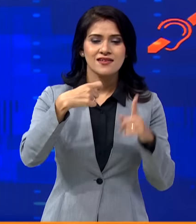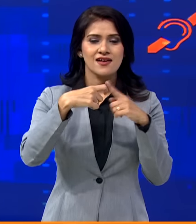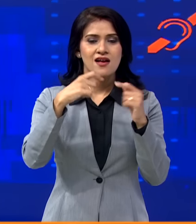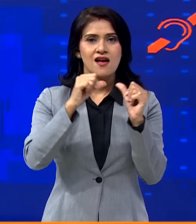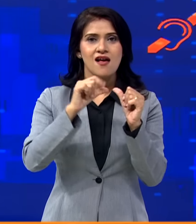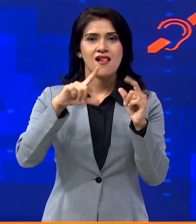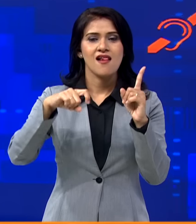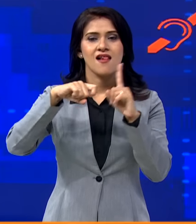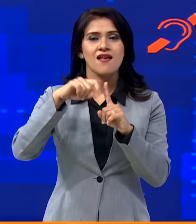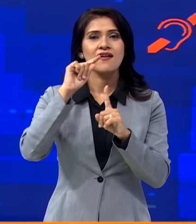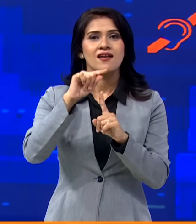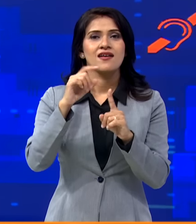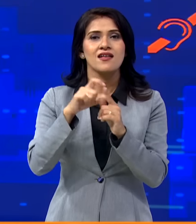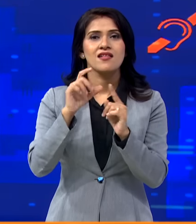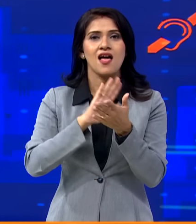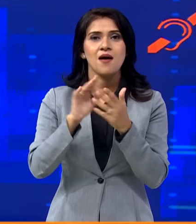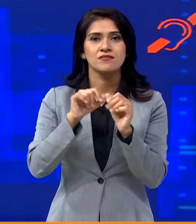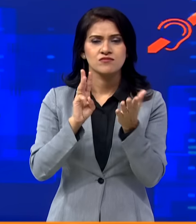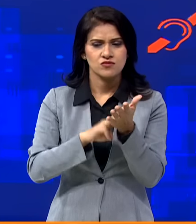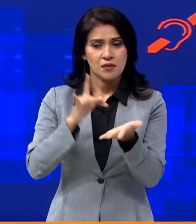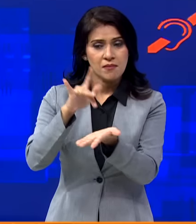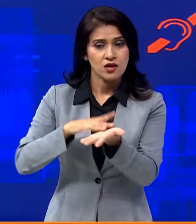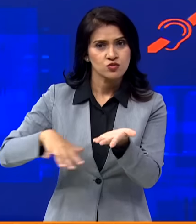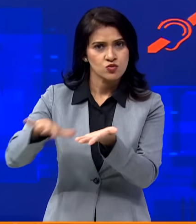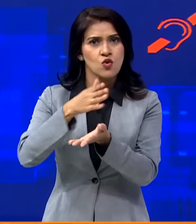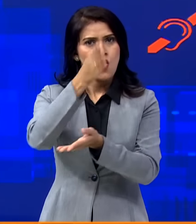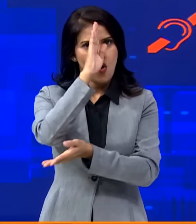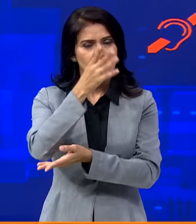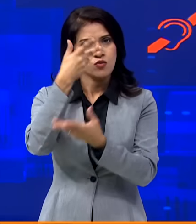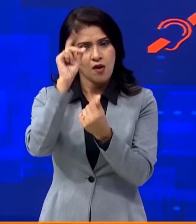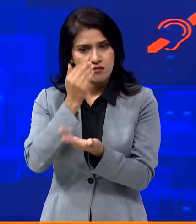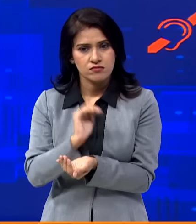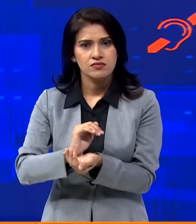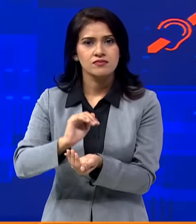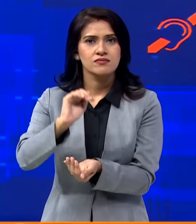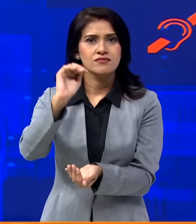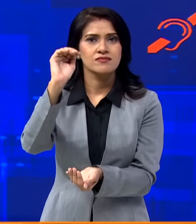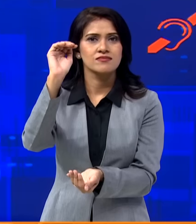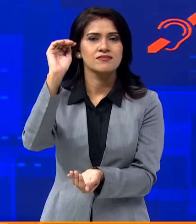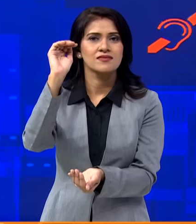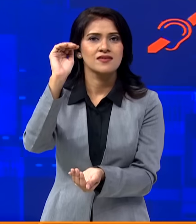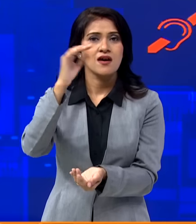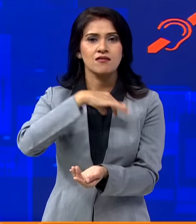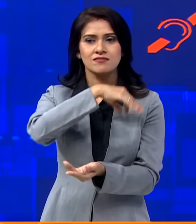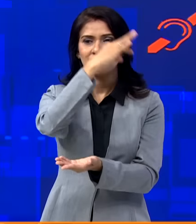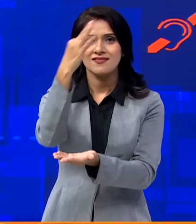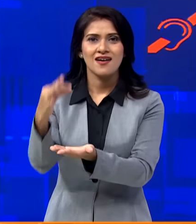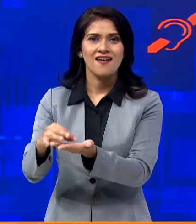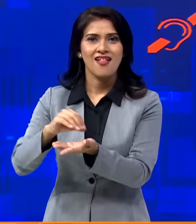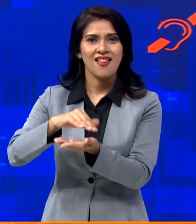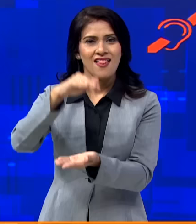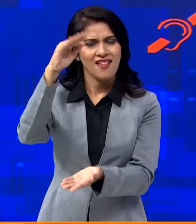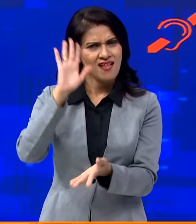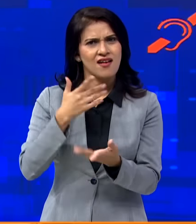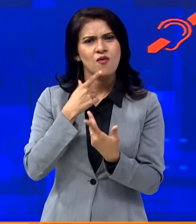पर यह आसुरी शक्तियां जब ज्यादा बढ़ जाएंगी तभी इनका संघार करने के लिए परमात्मा धरती पर आता है और